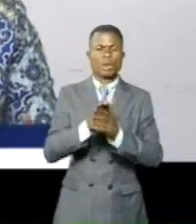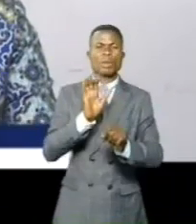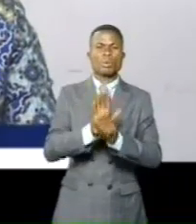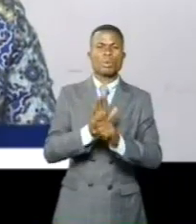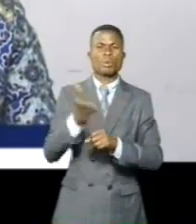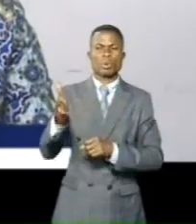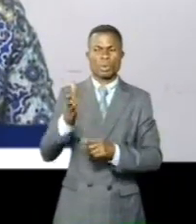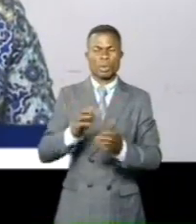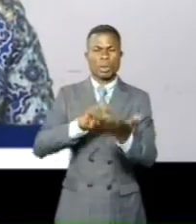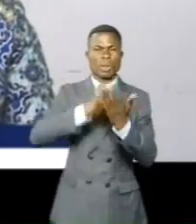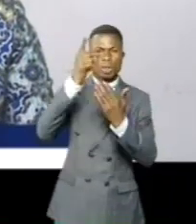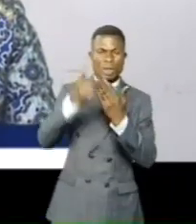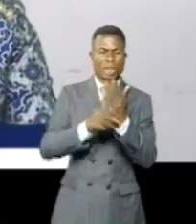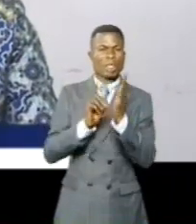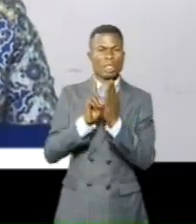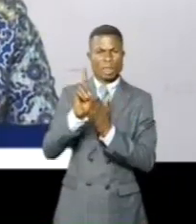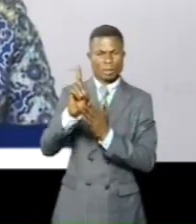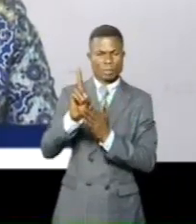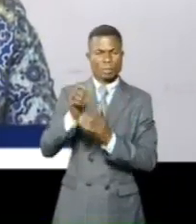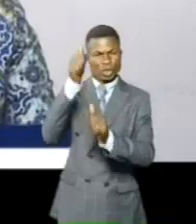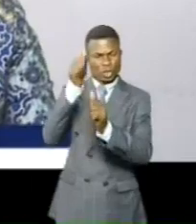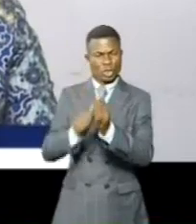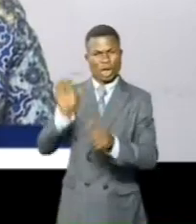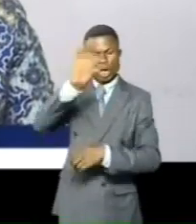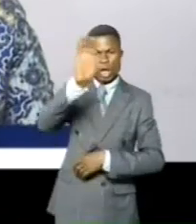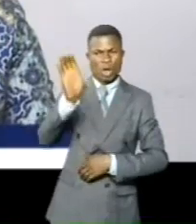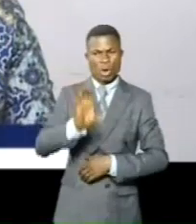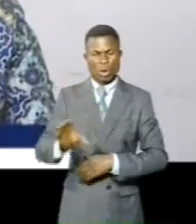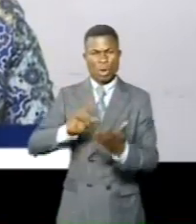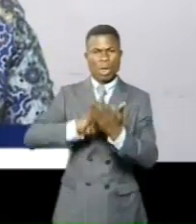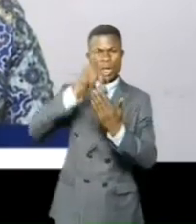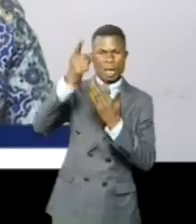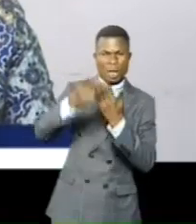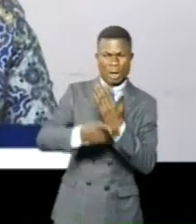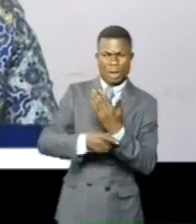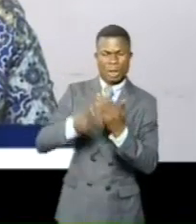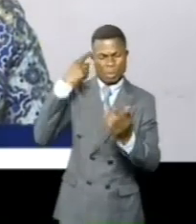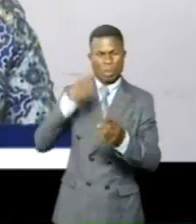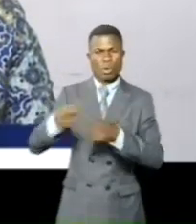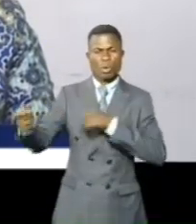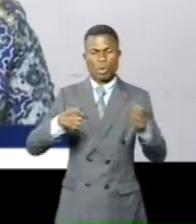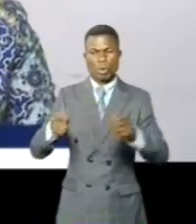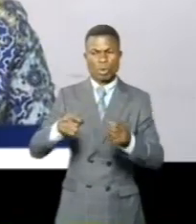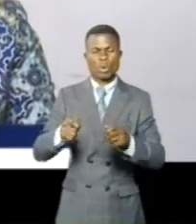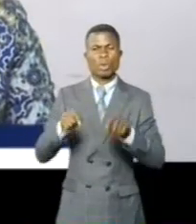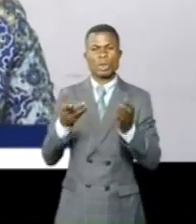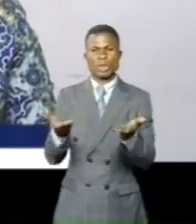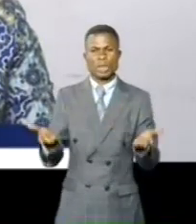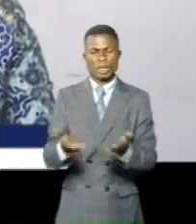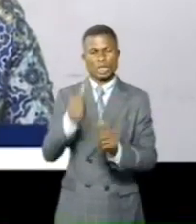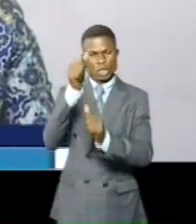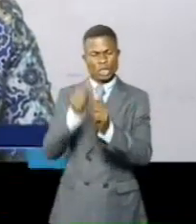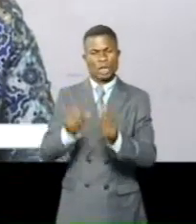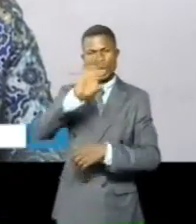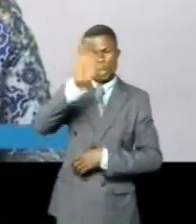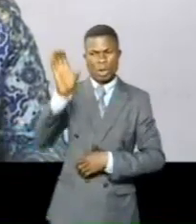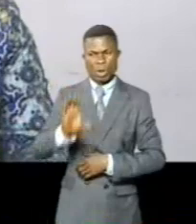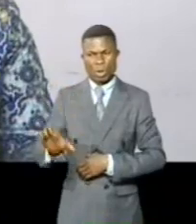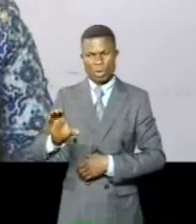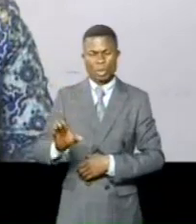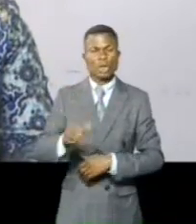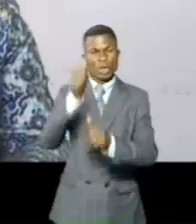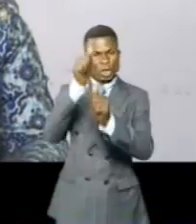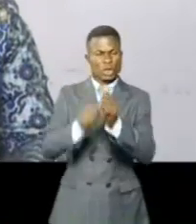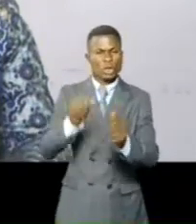qu'il y ait un plan de développement pour chaque commune, un plan pour des marchés modernes pour chaque commune, rendre chaque